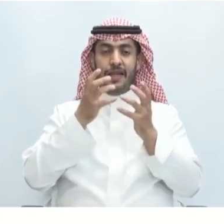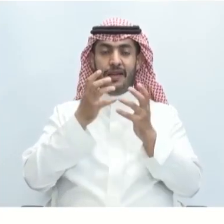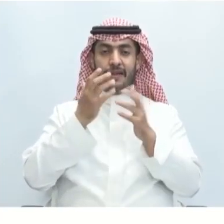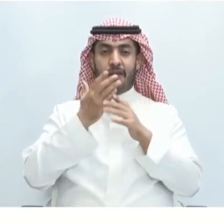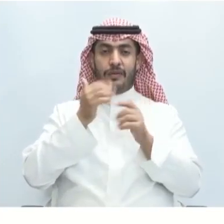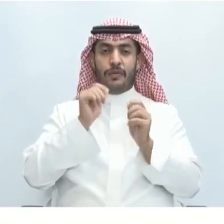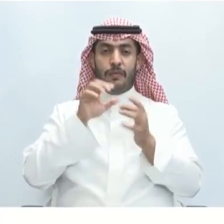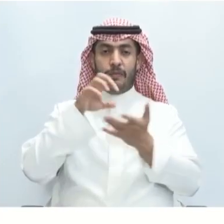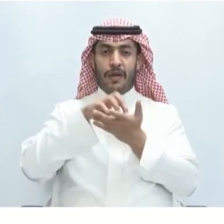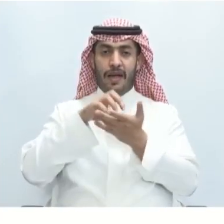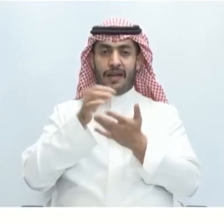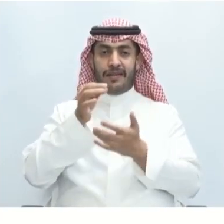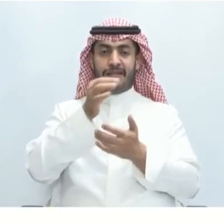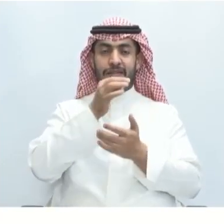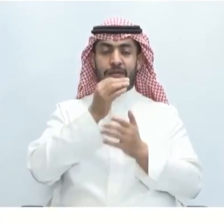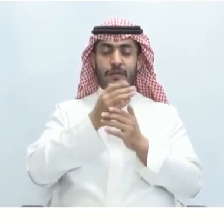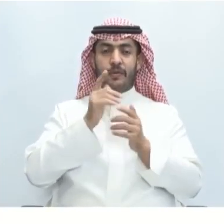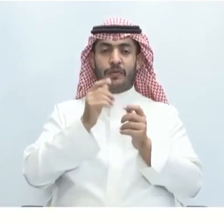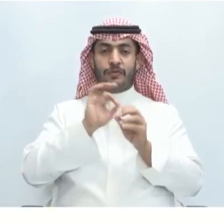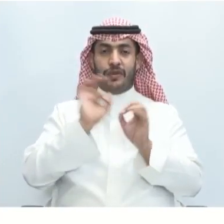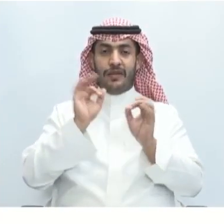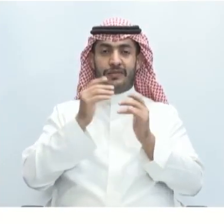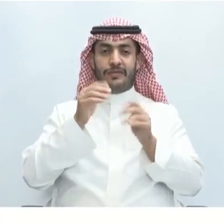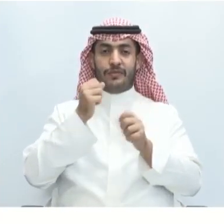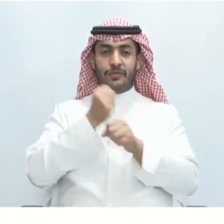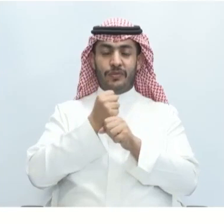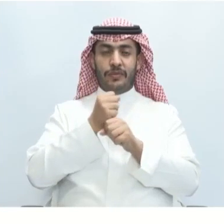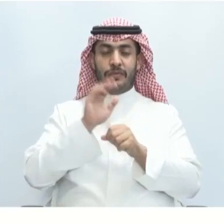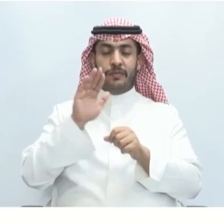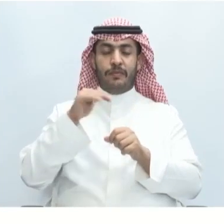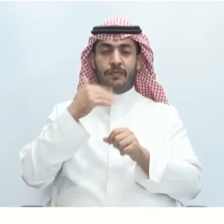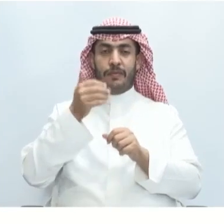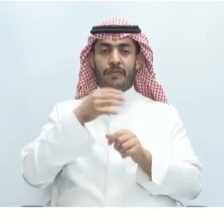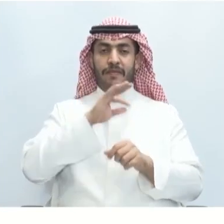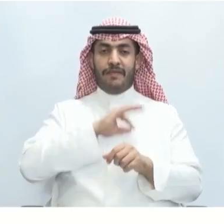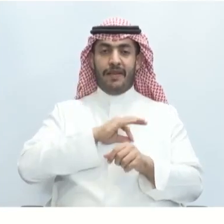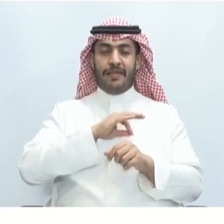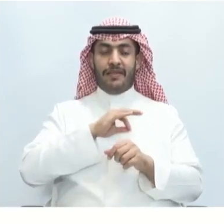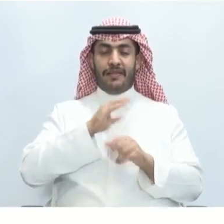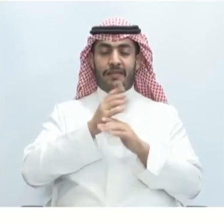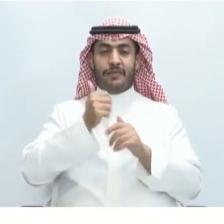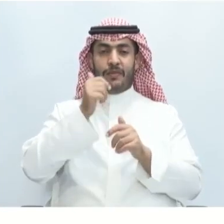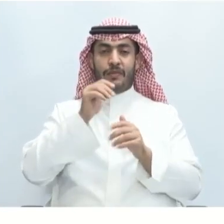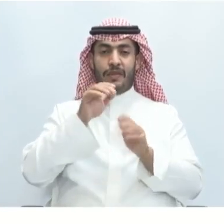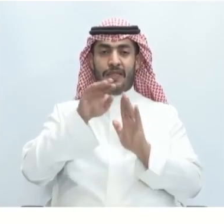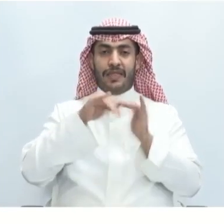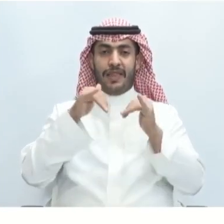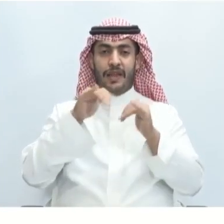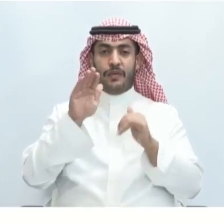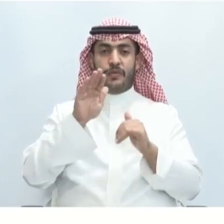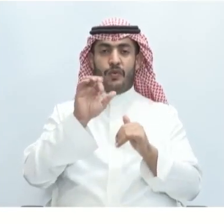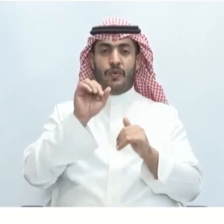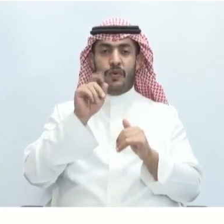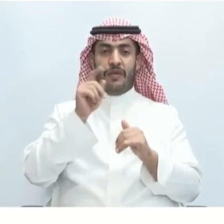الوجهات وكذلك الموارد التي لديها وكذلك للاستفاده من اداه سولفر في